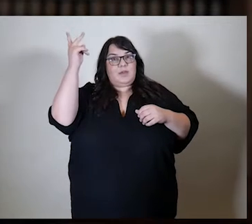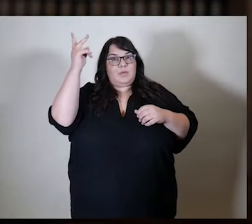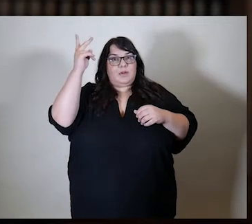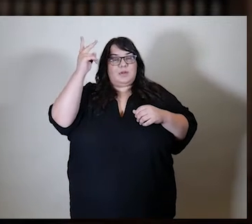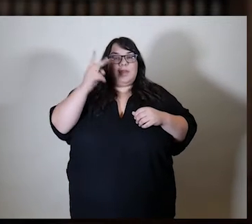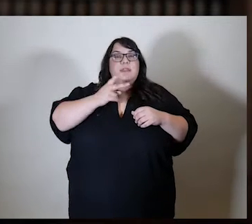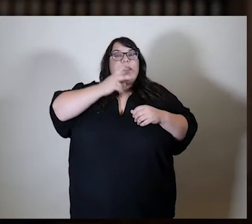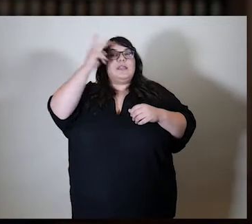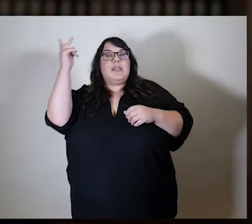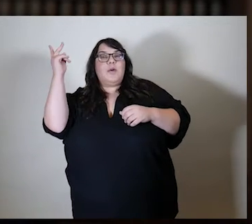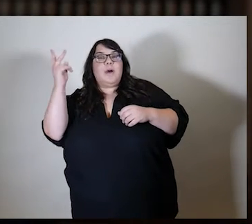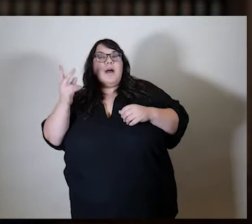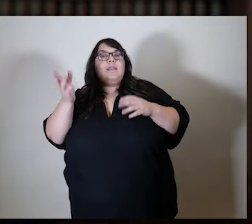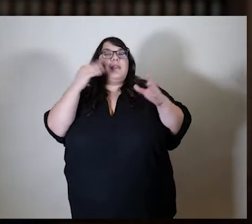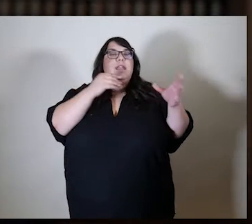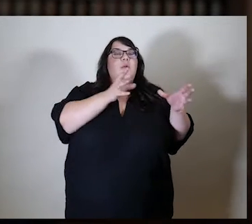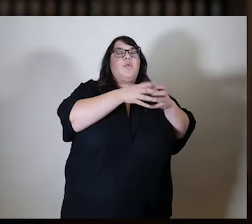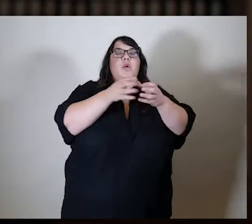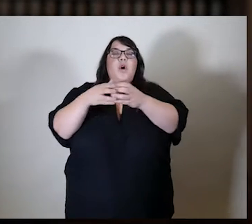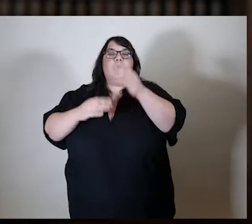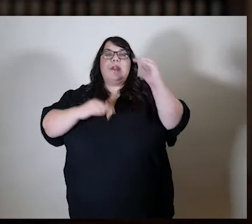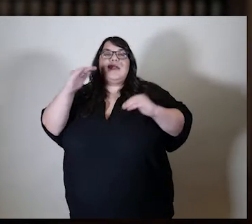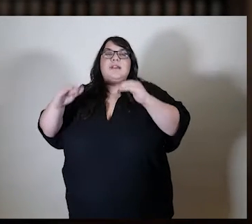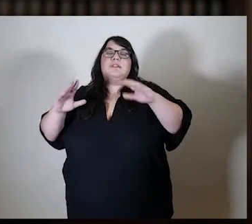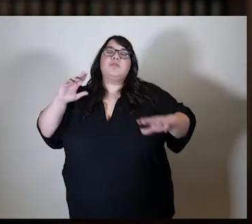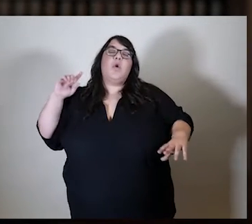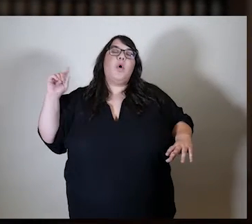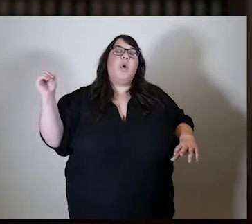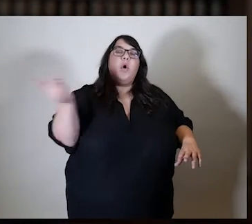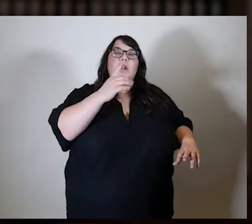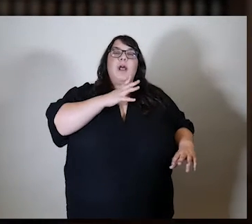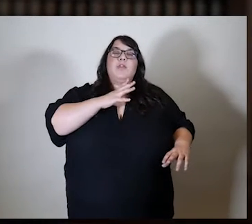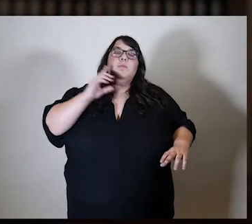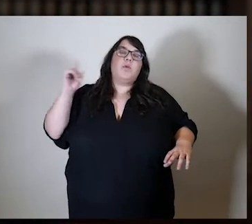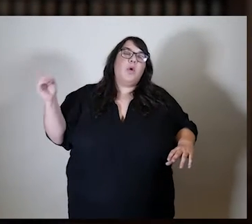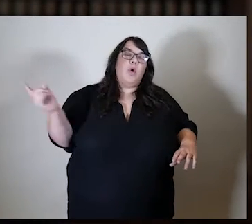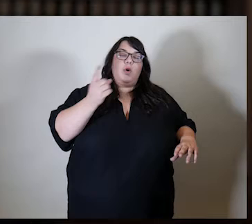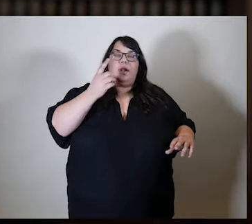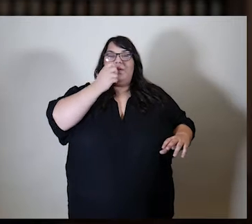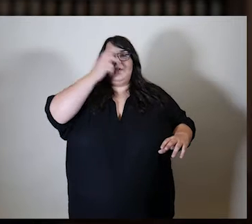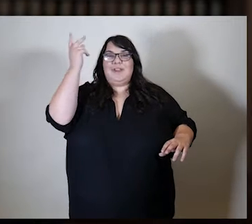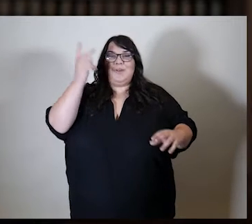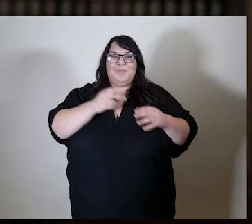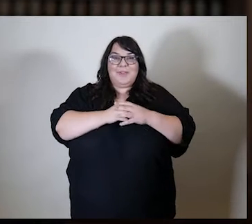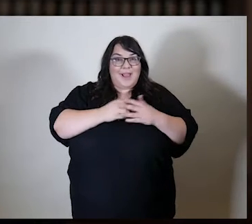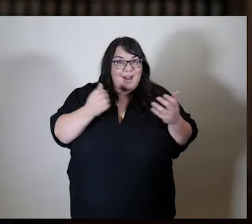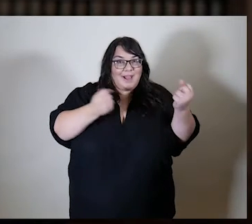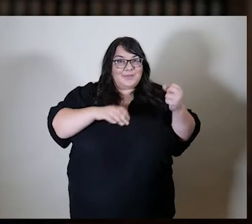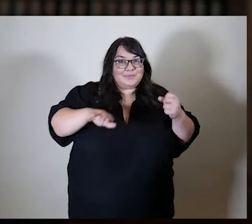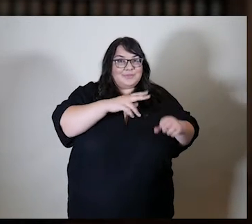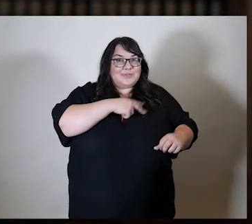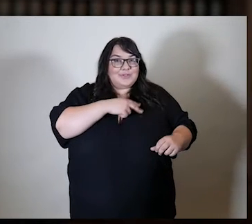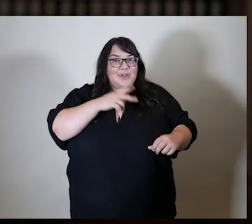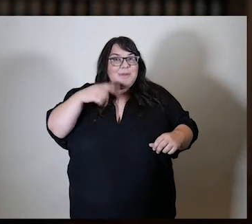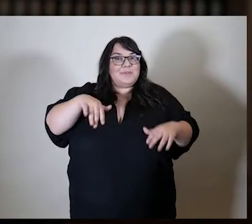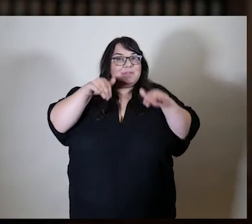των πολιτών ανεξαιρέτως. Τα δικαιώματα δεν έχουν ούτε χρώμα, ούτε κόμμα, είναι πανανθρώπινα και οικουμενικά. Έτσι και η